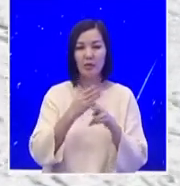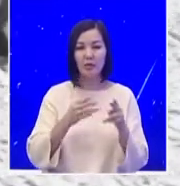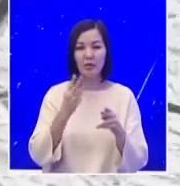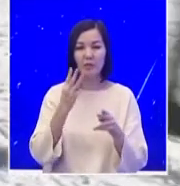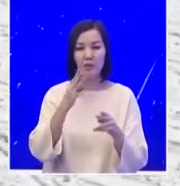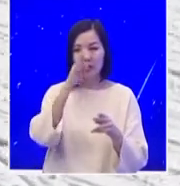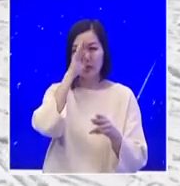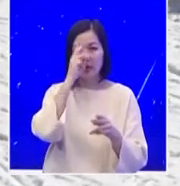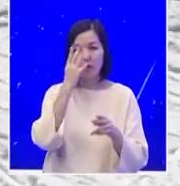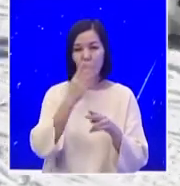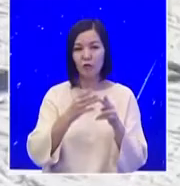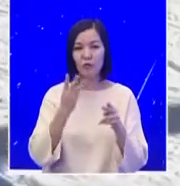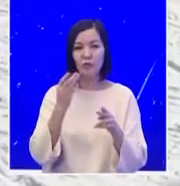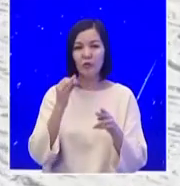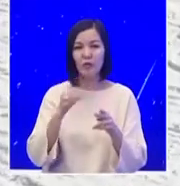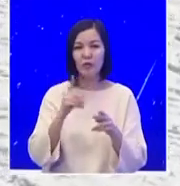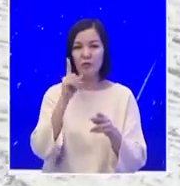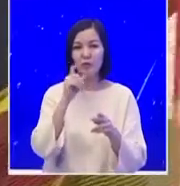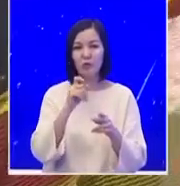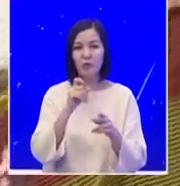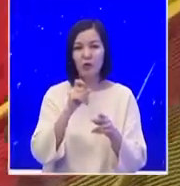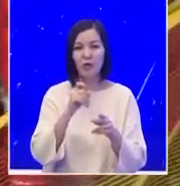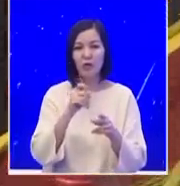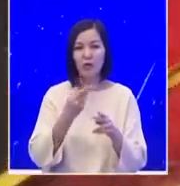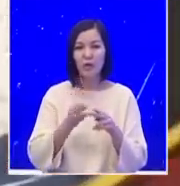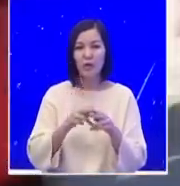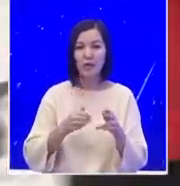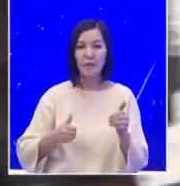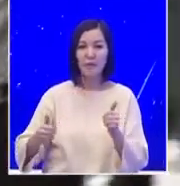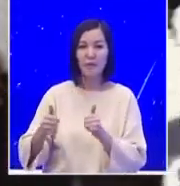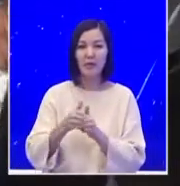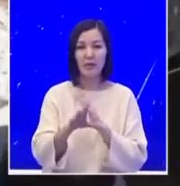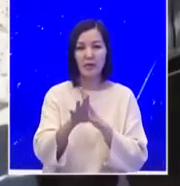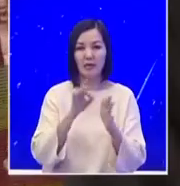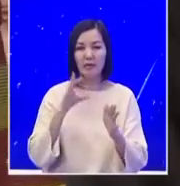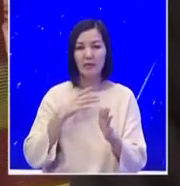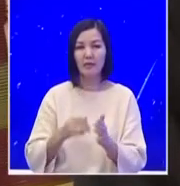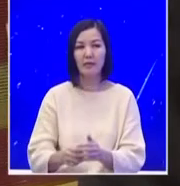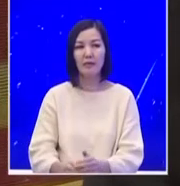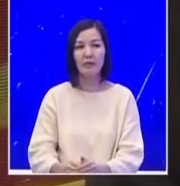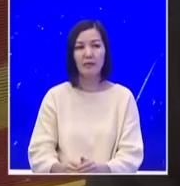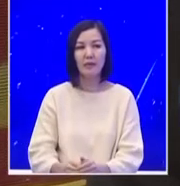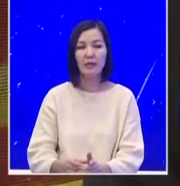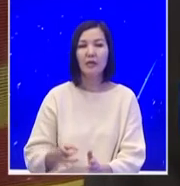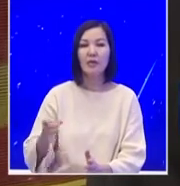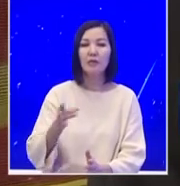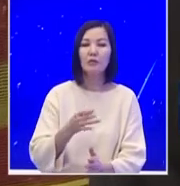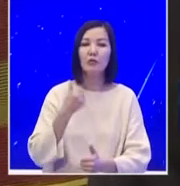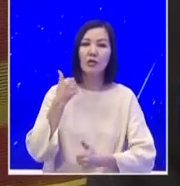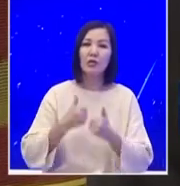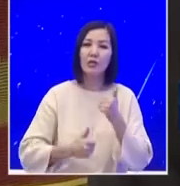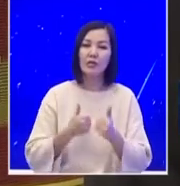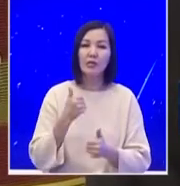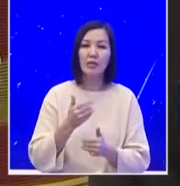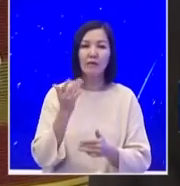3 шақырымды бағындырды. Жүздеген шаңғышының ішінен жүйрік шыққандары анықталды. Республикалық жарыстарда мен